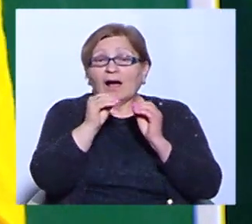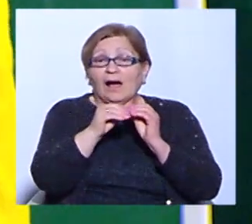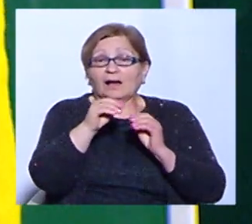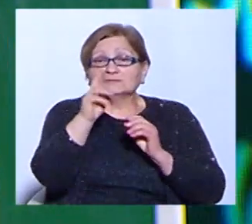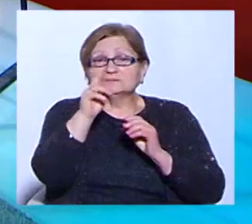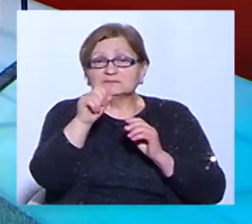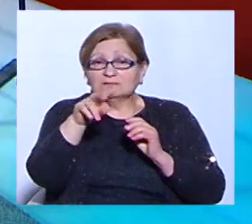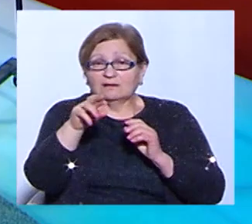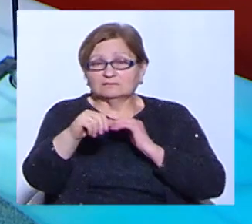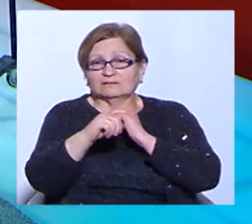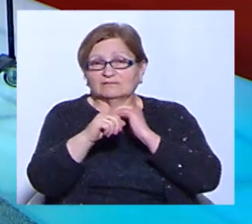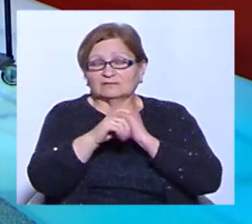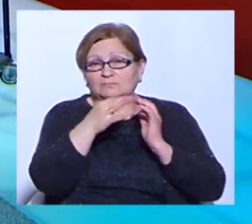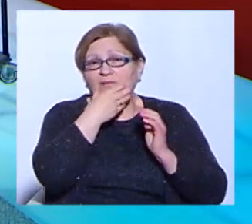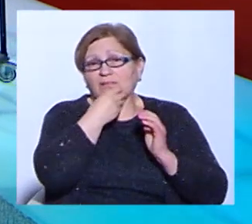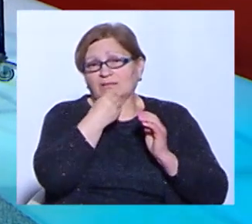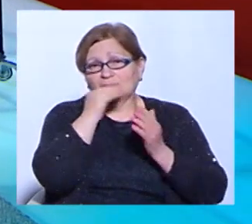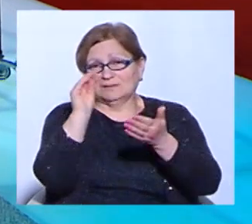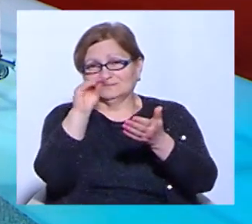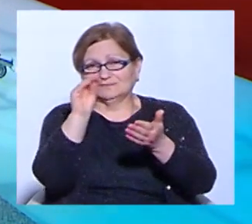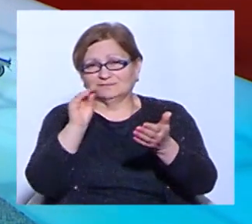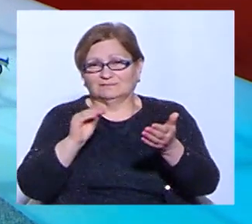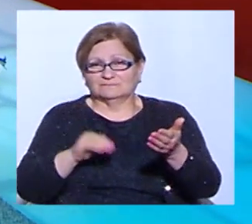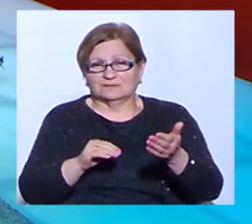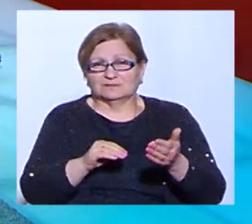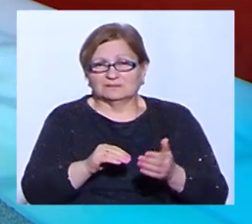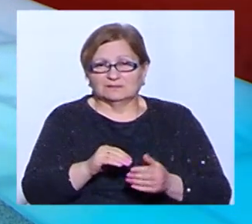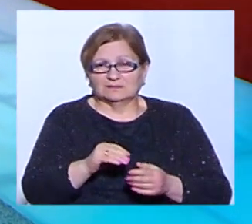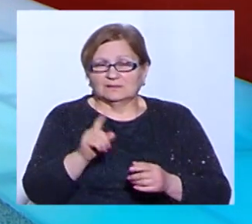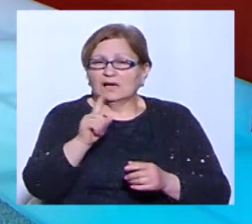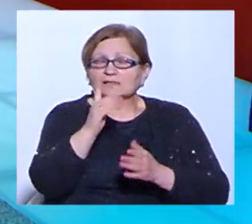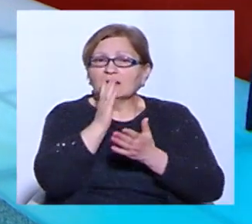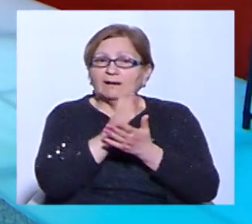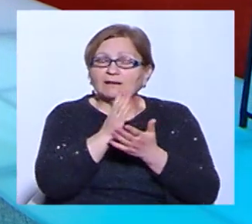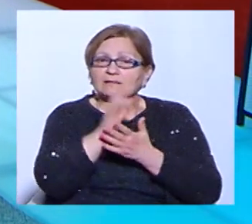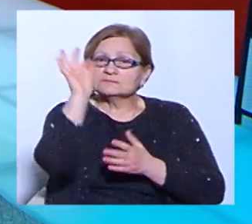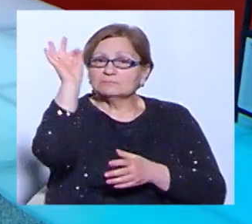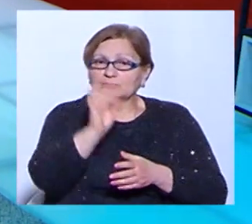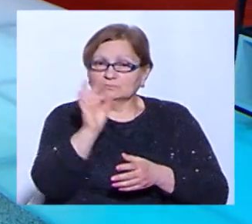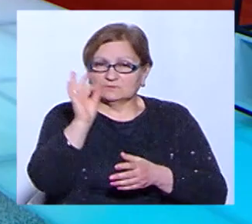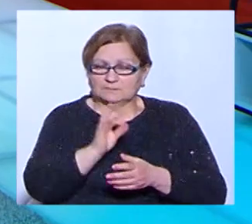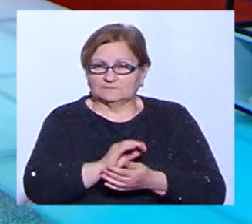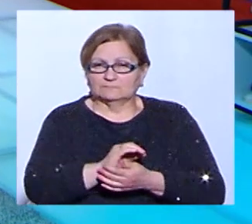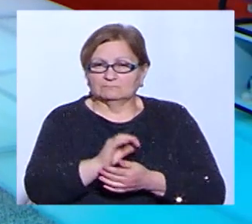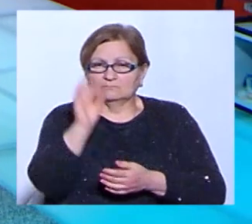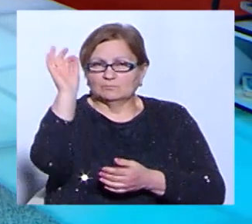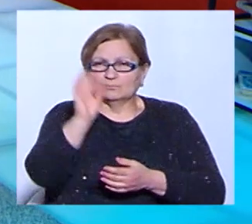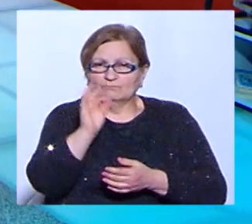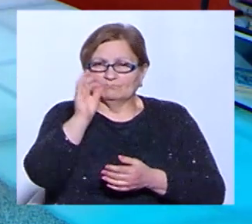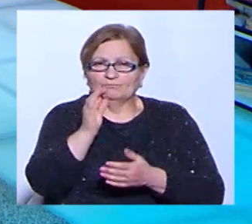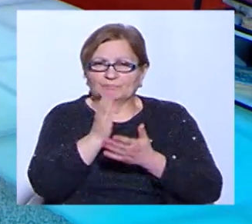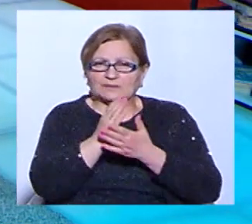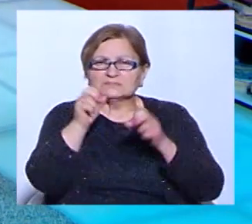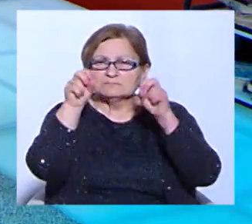ჩანაწერები გავაკეთოთ. ამ ახლა გადავიდეთ კონკრეტულად რა არის პროცენტი. პროცენტი არის სპეციალური